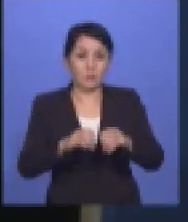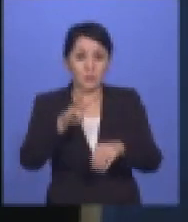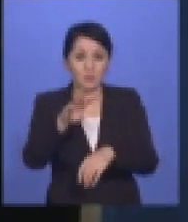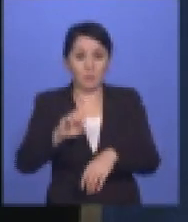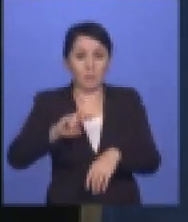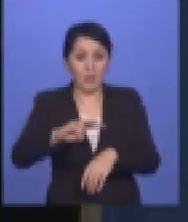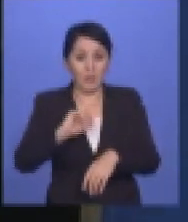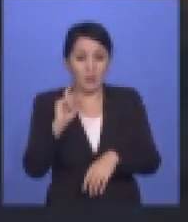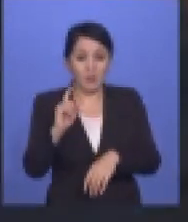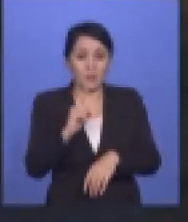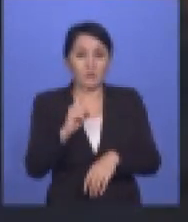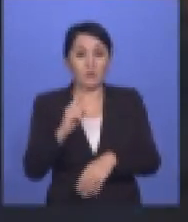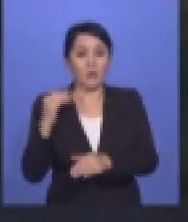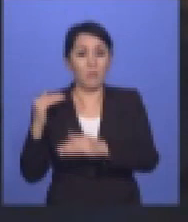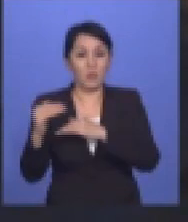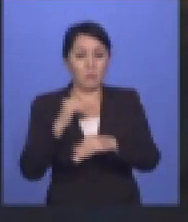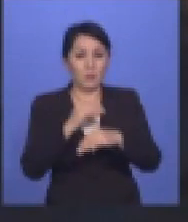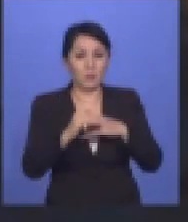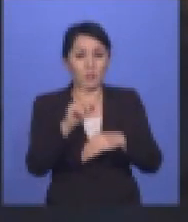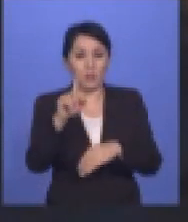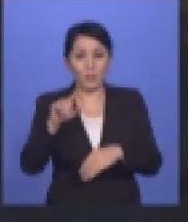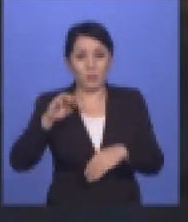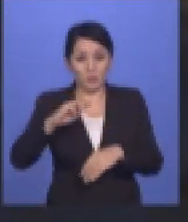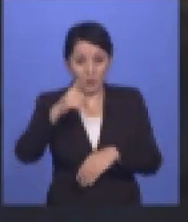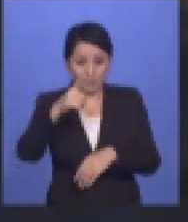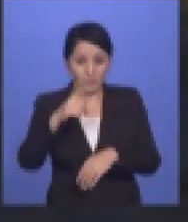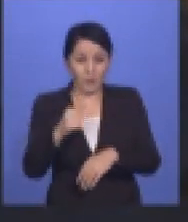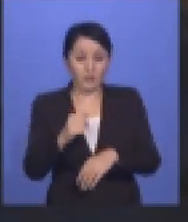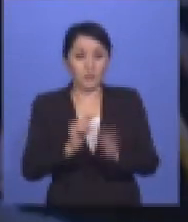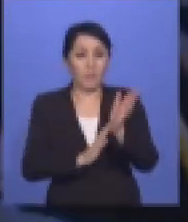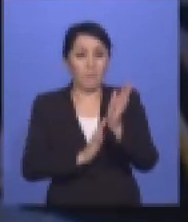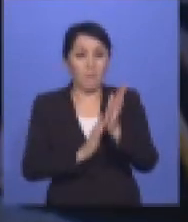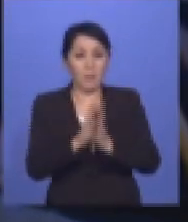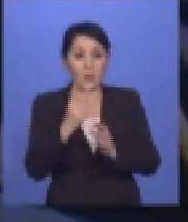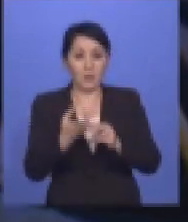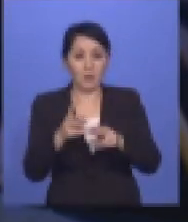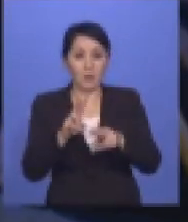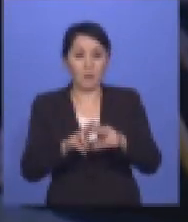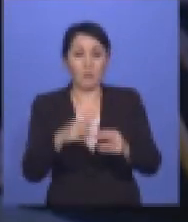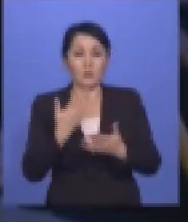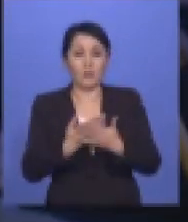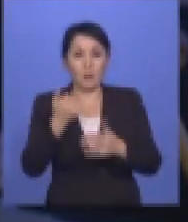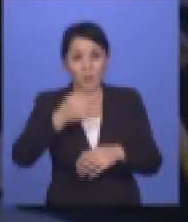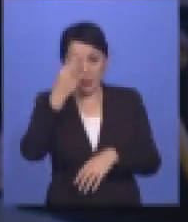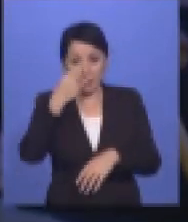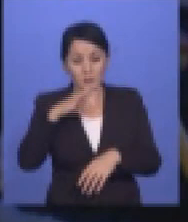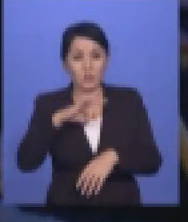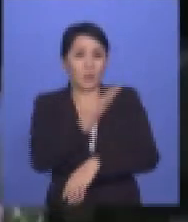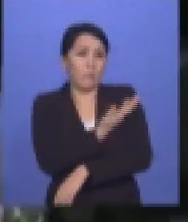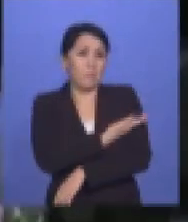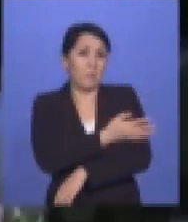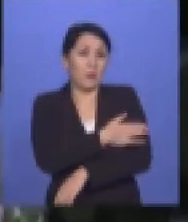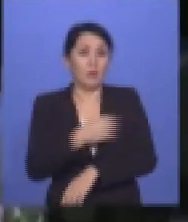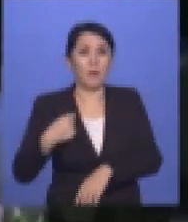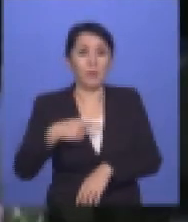шаруашылығымен де айналысады. Егістік жерінің көлемі 100 мың гектарды құрайды. Өнімдеріне сырттан да сұраныс бар. Мысалы, майлы дақылды Польша мен